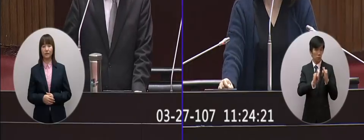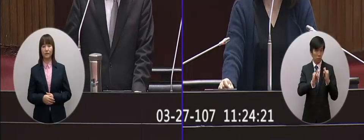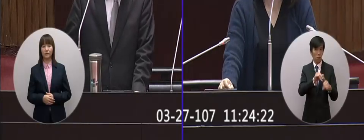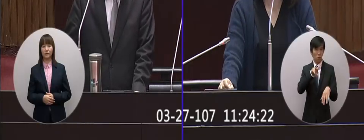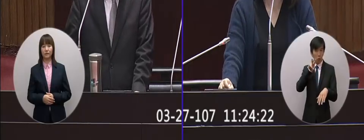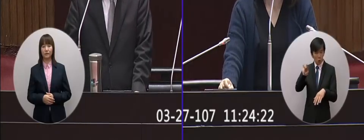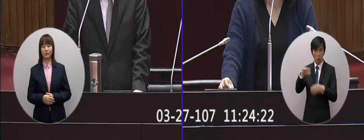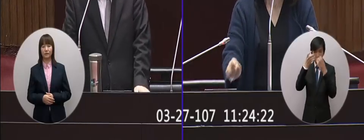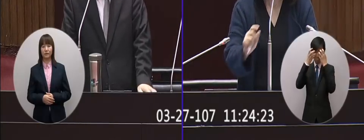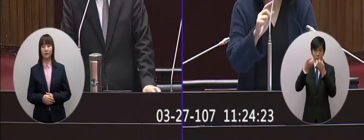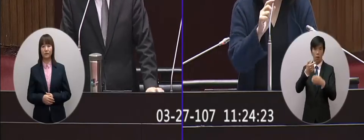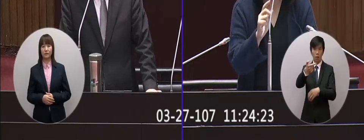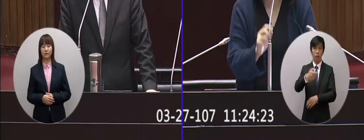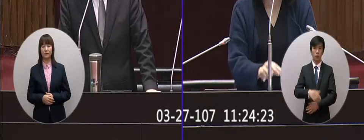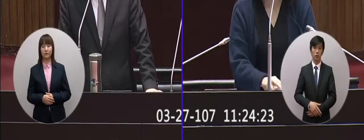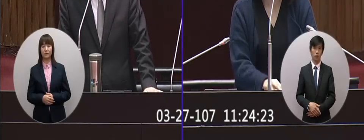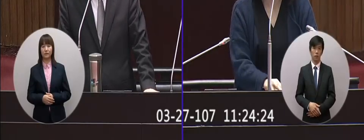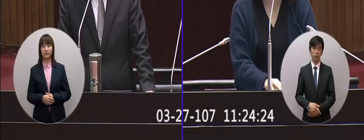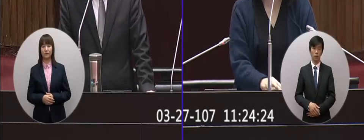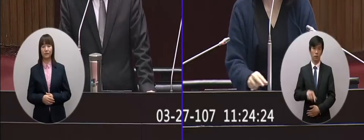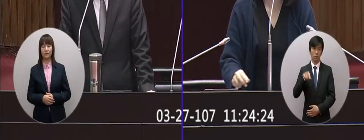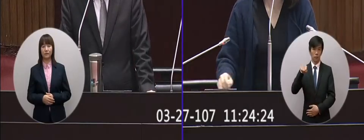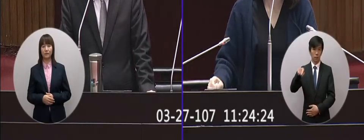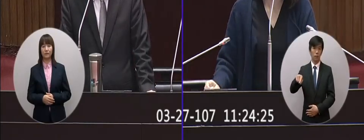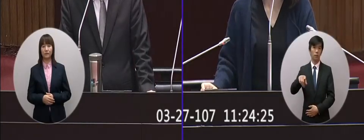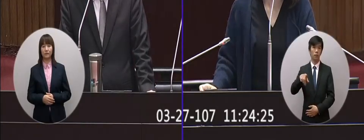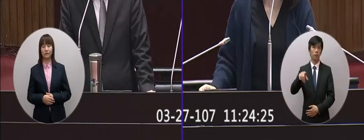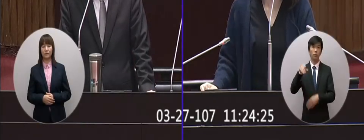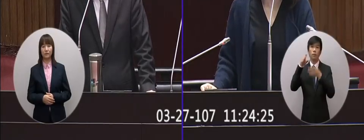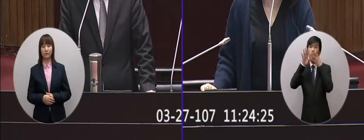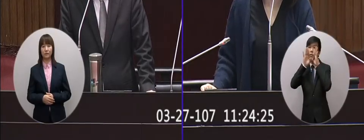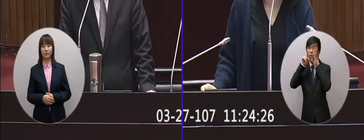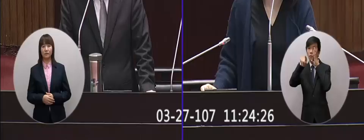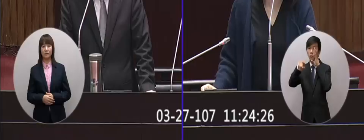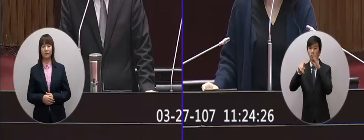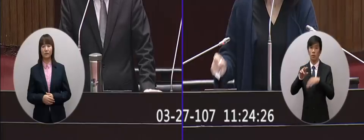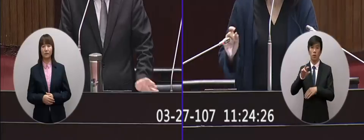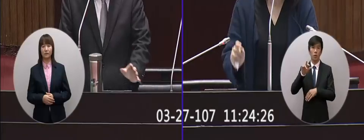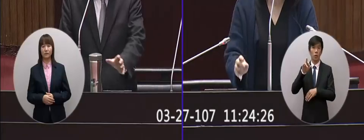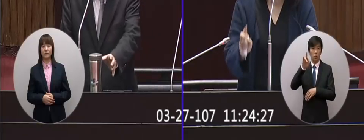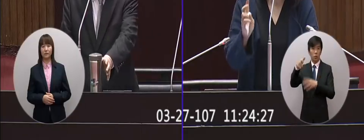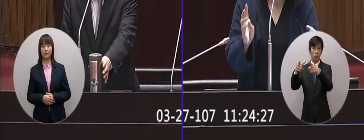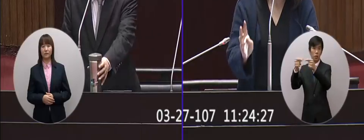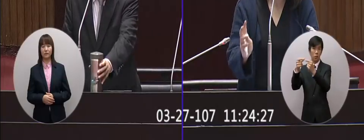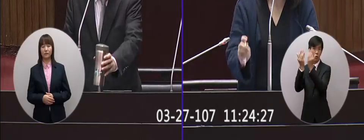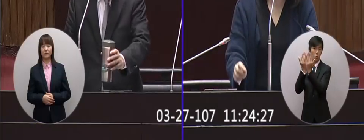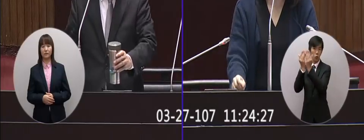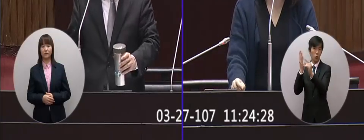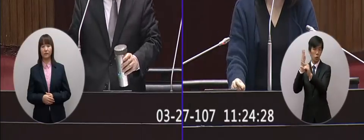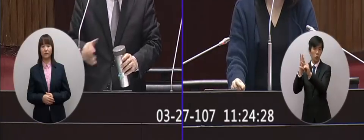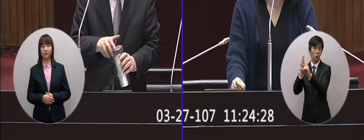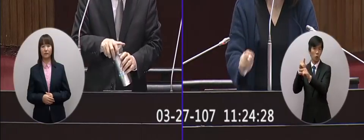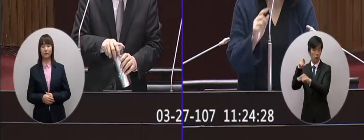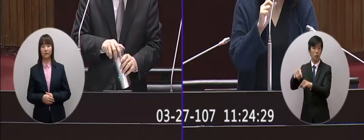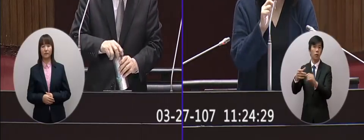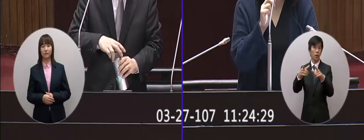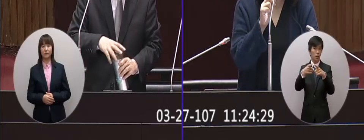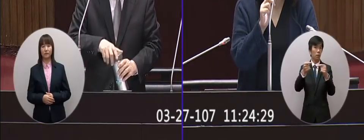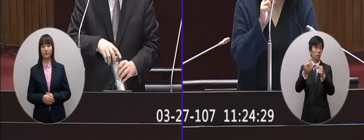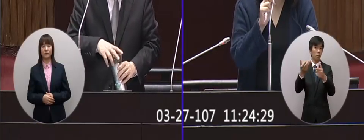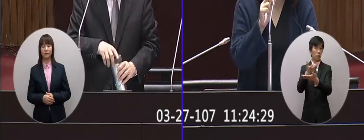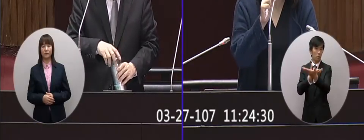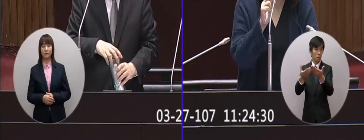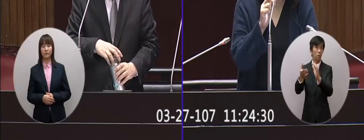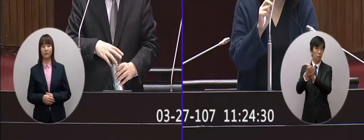是觉得很惊讶。他在他的脸书说，因为他正在日本上语言学校，他说他跟日本友人提